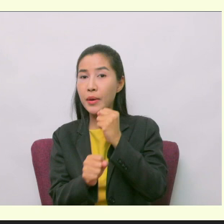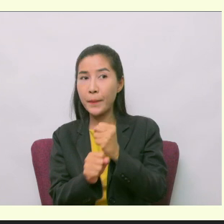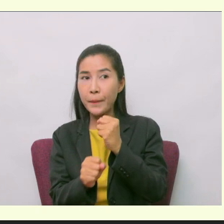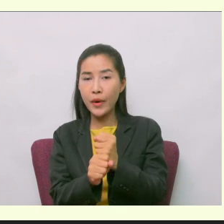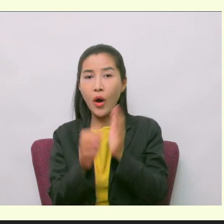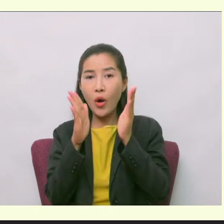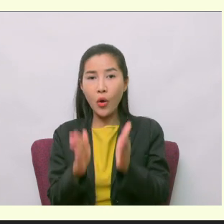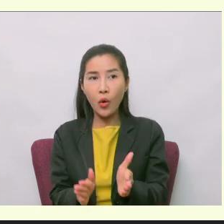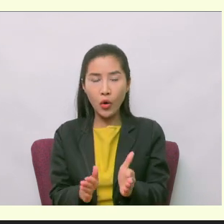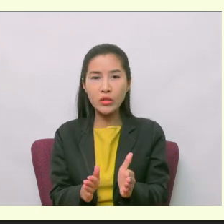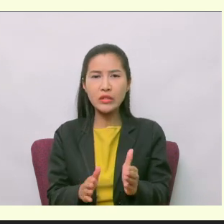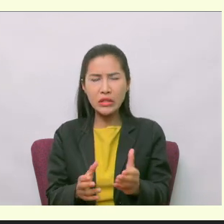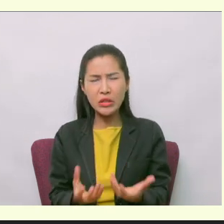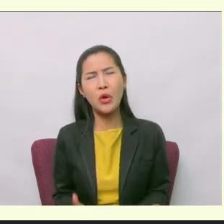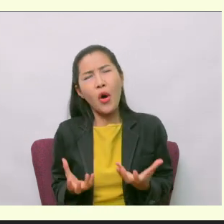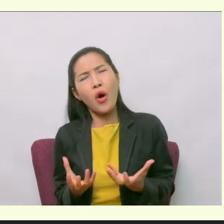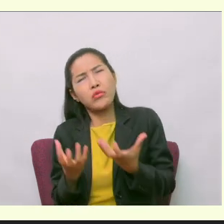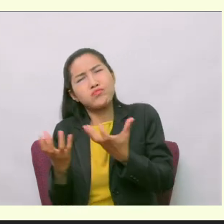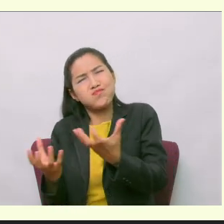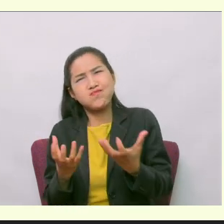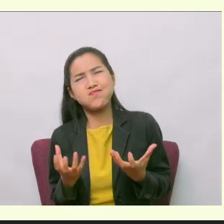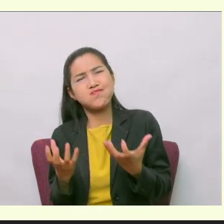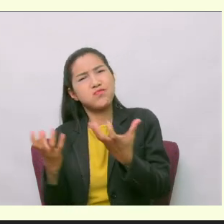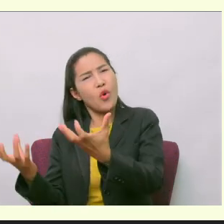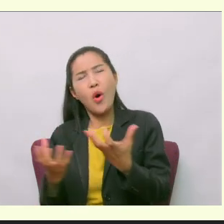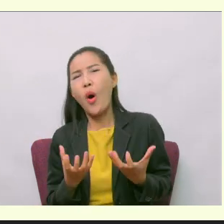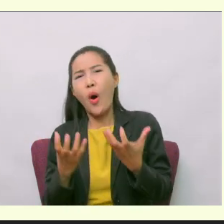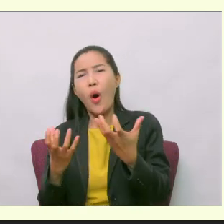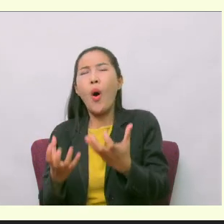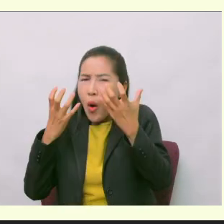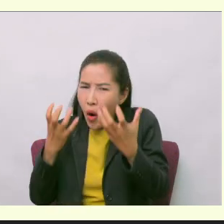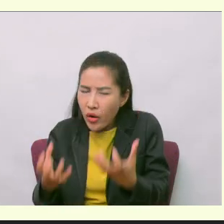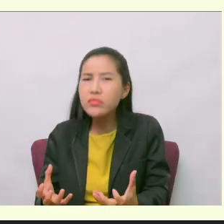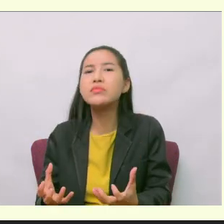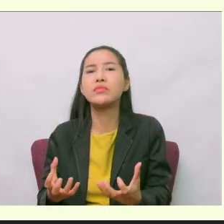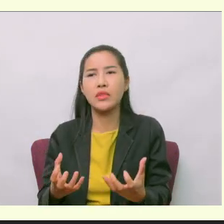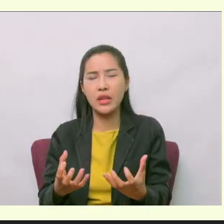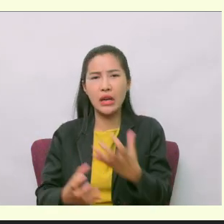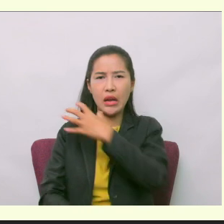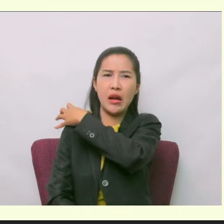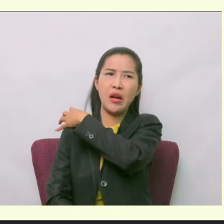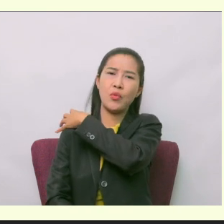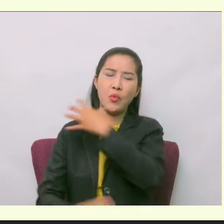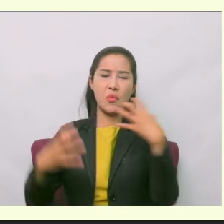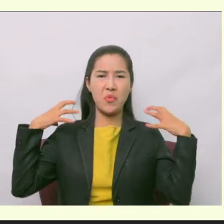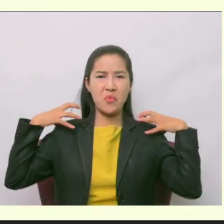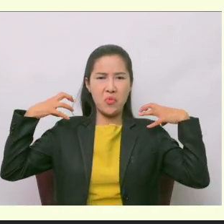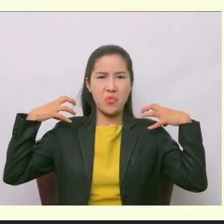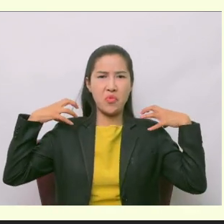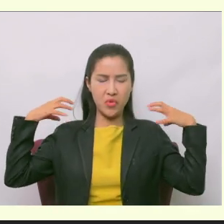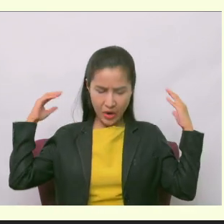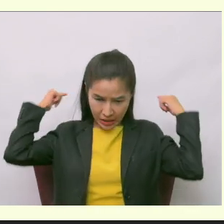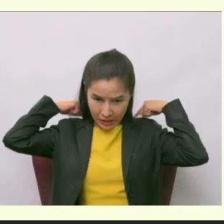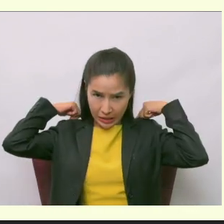ที่ต้องยกของหนักนะคะมีอาการเกร็งของกล้ามเนื้อเฉพาะส่วนไม่ว่าจะเป็นกล้ามเนื้อบริเวณหัวไหล่กล้ามเนื้อที่หลังนะคะห